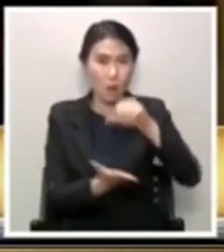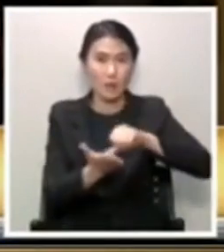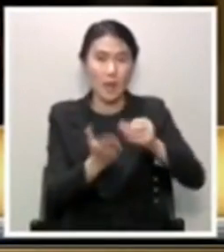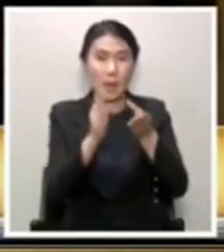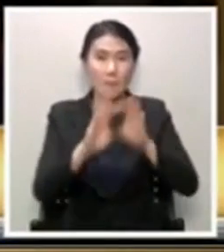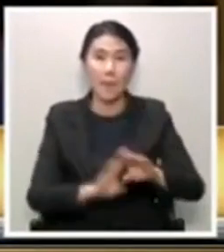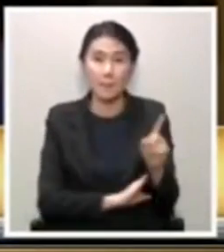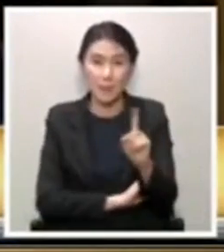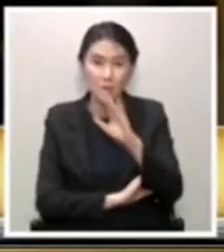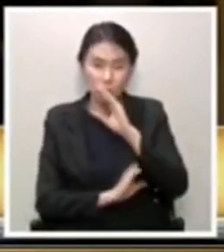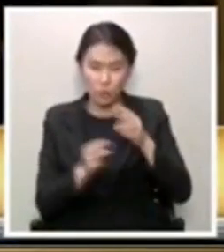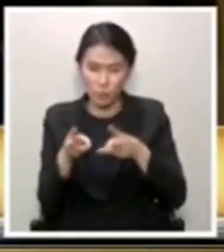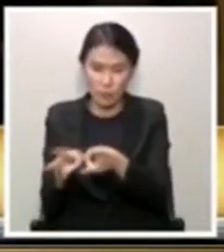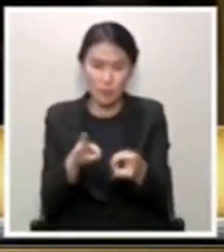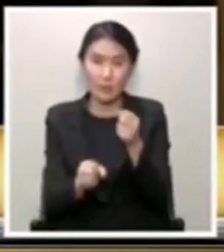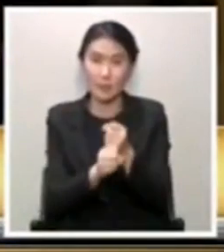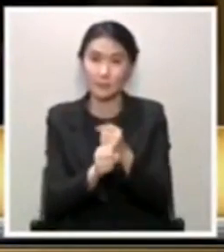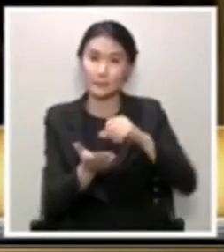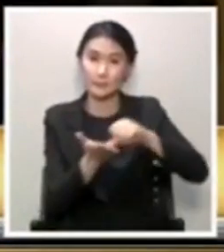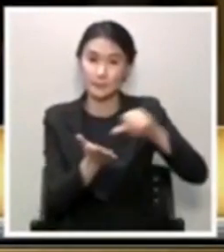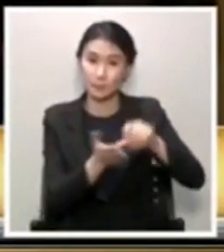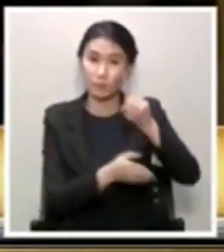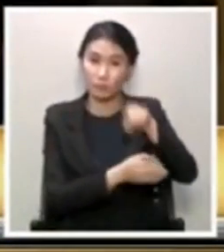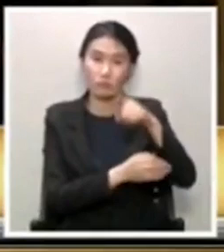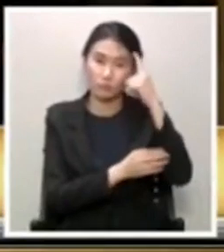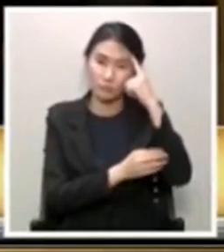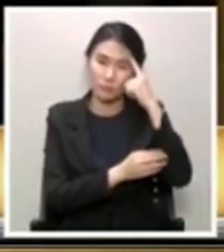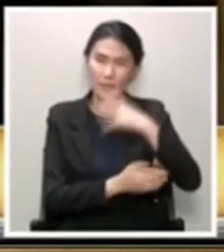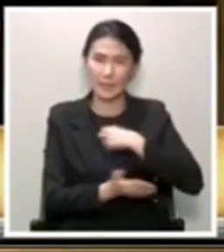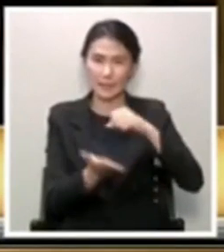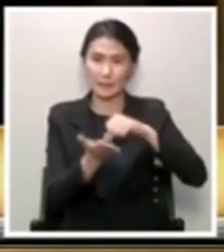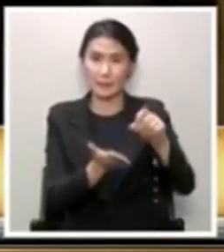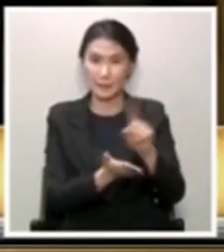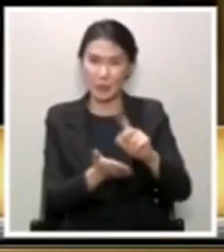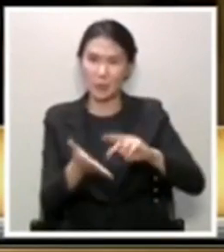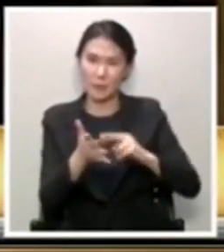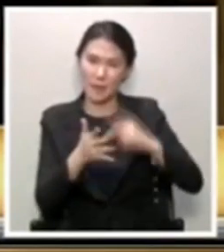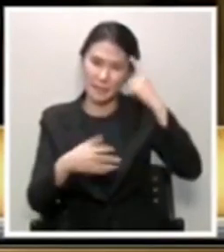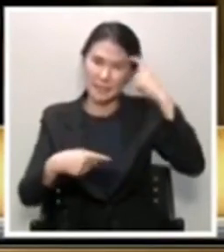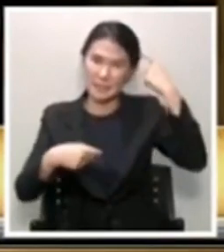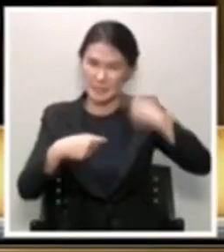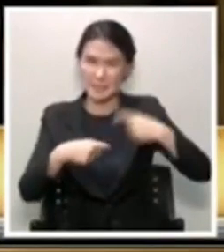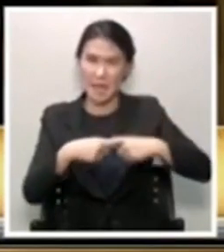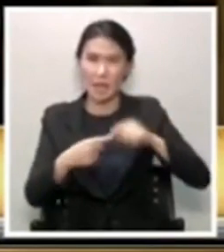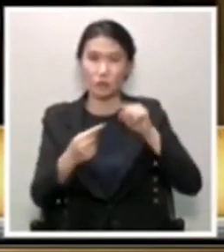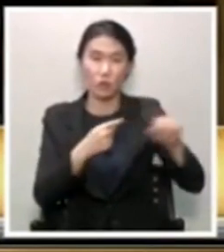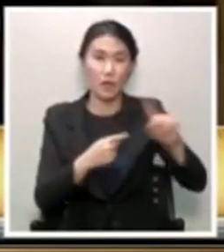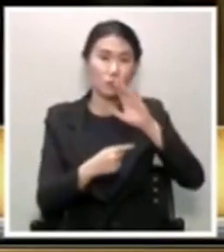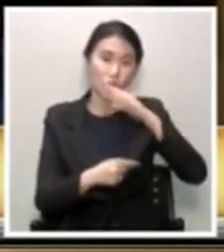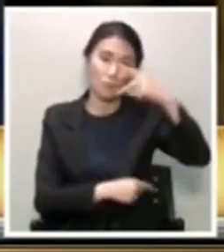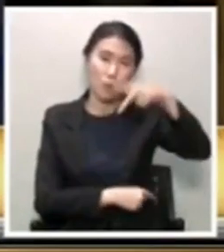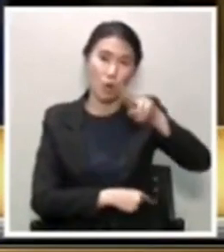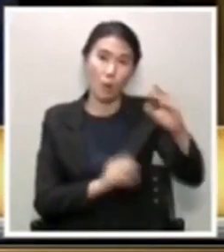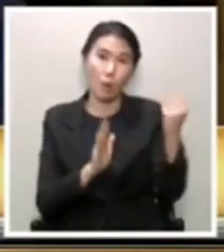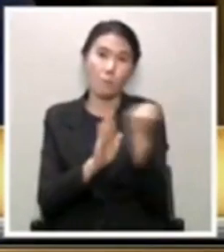การกําหนดวิธีการแก้รัฐธรรมนูญก็จะต้องกําหนดให้แก้ยากกว่าการตราพระราชบัญญัติหรือแก้